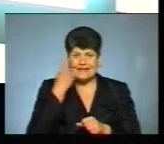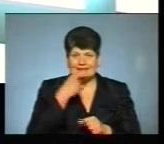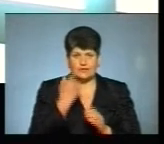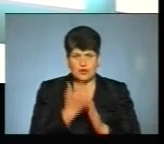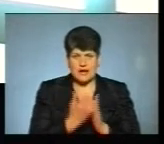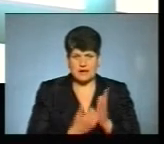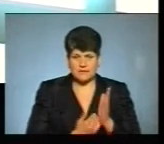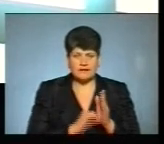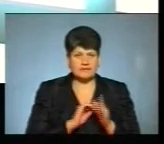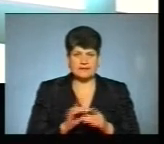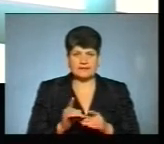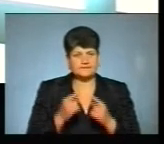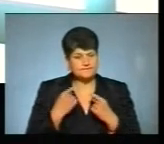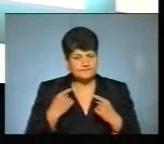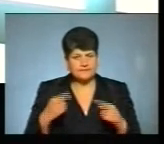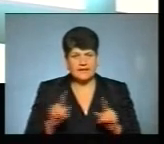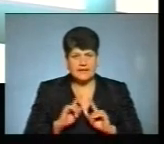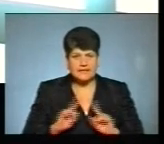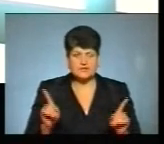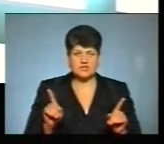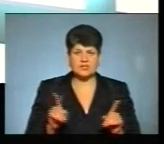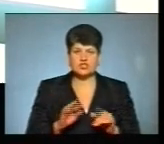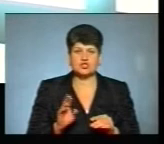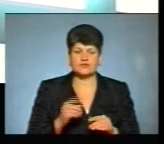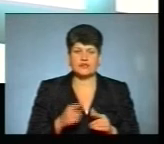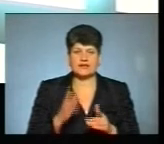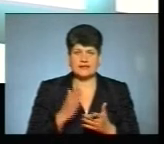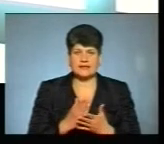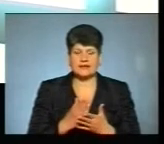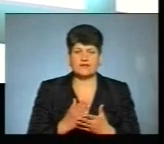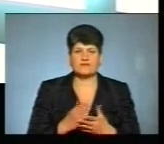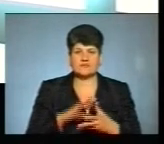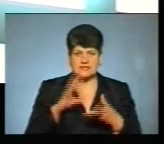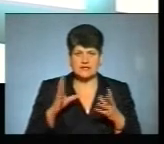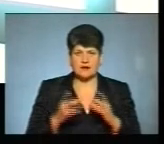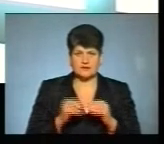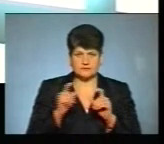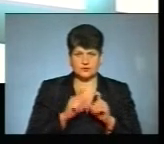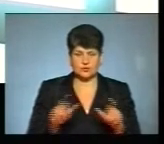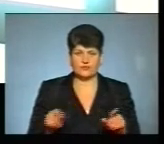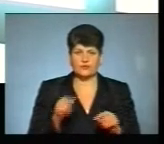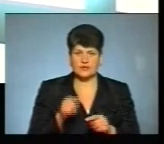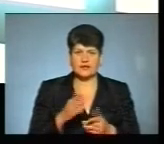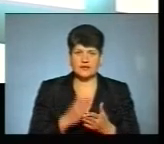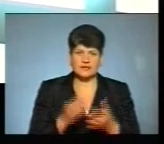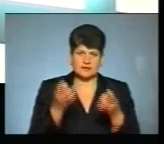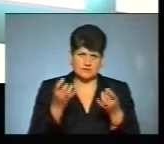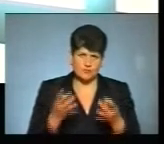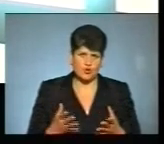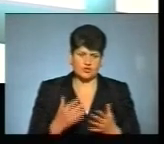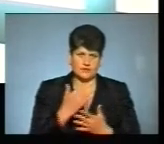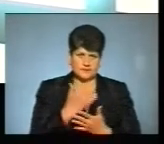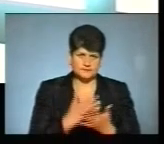програмах, нестандартних, які є для звичайних загальних освітніх закладів, вона є набагато спрощена,